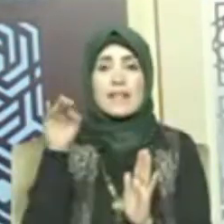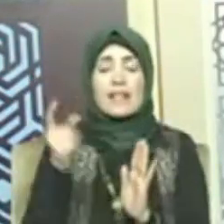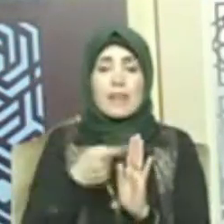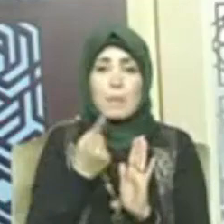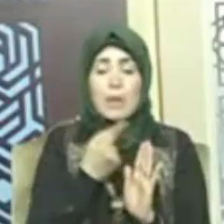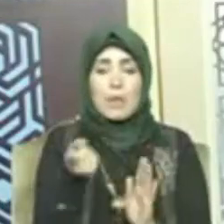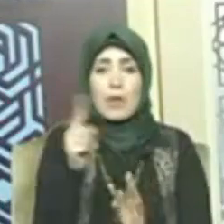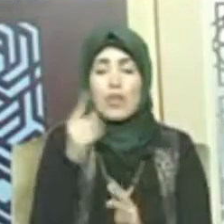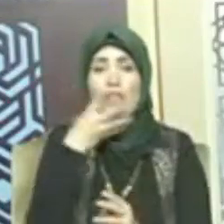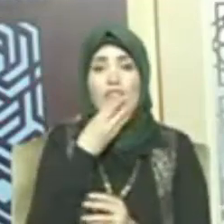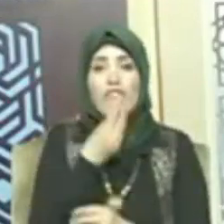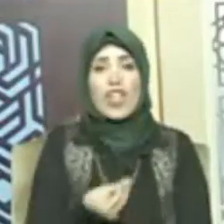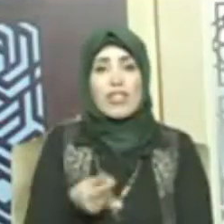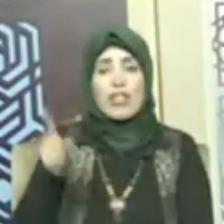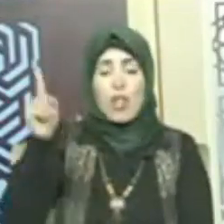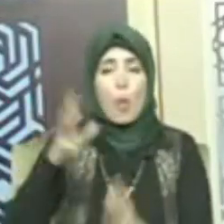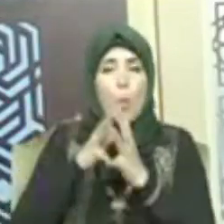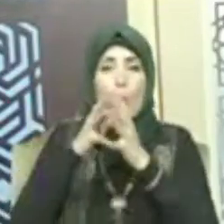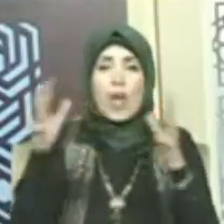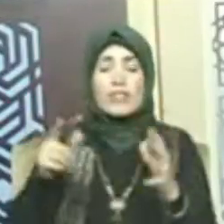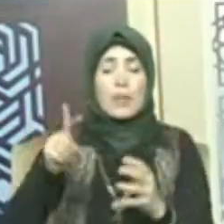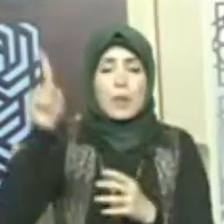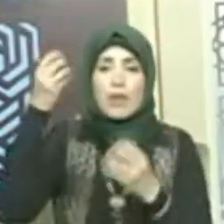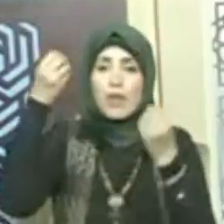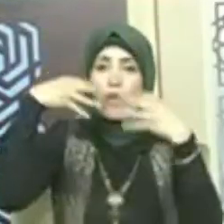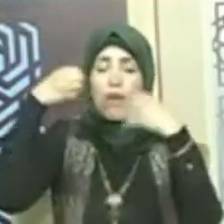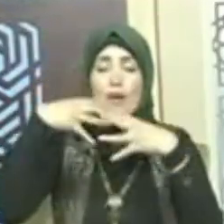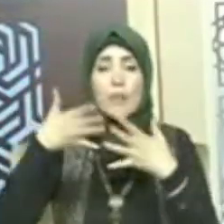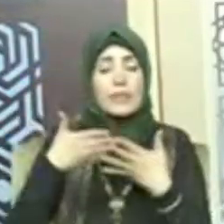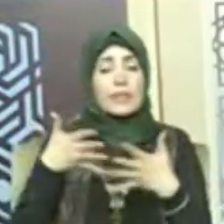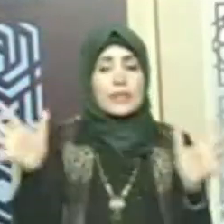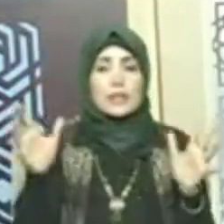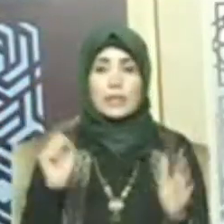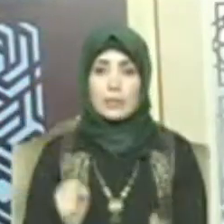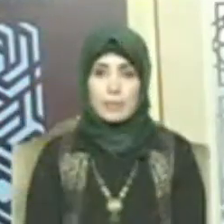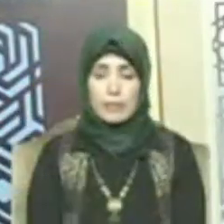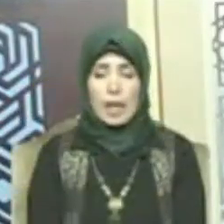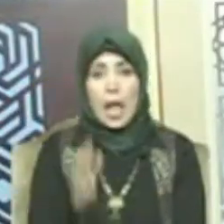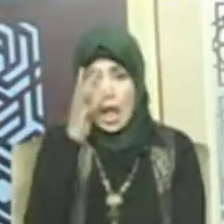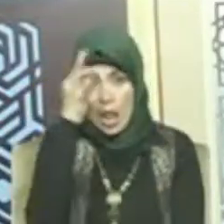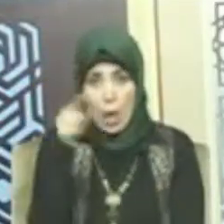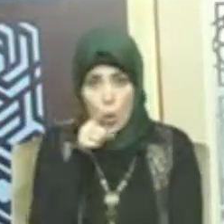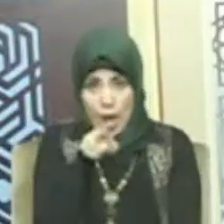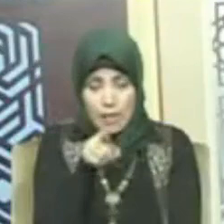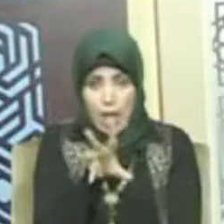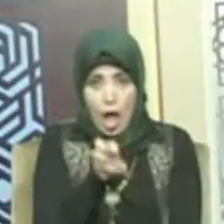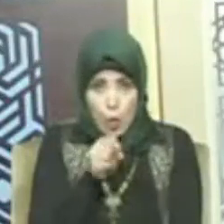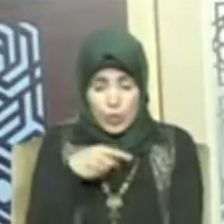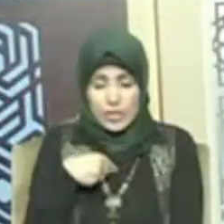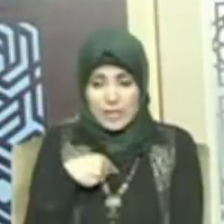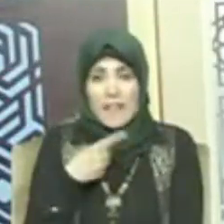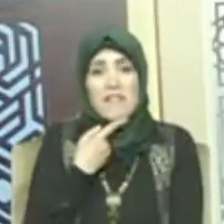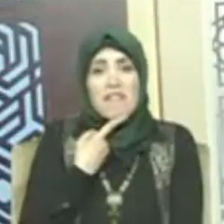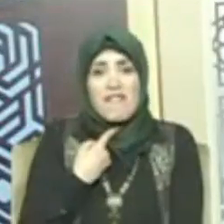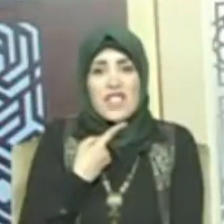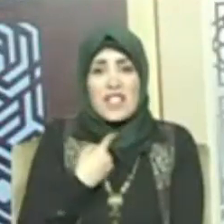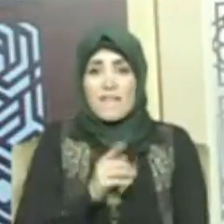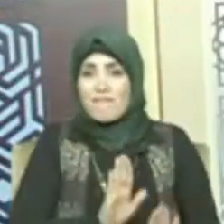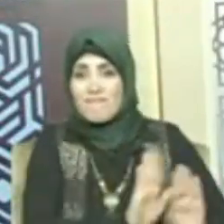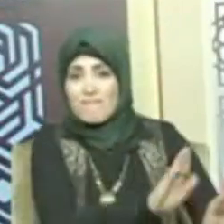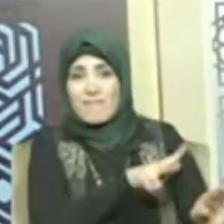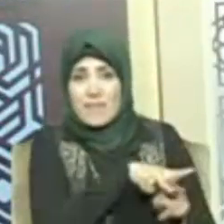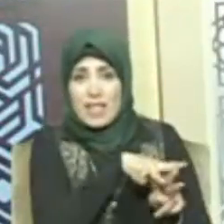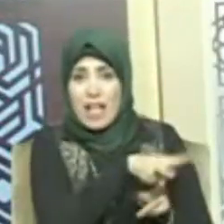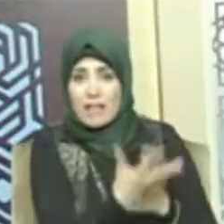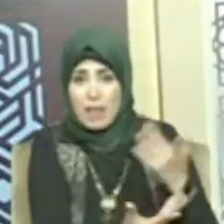هذا فضل واسع من الله. فإذا أردت أن تكون من هؤلاء،